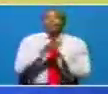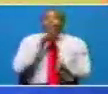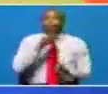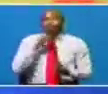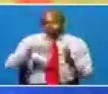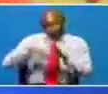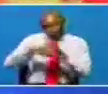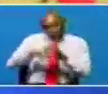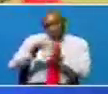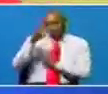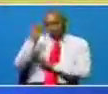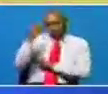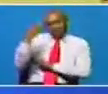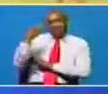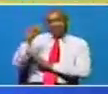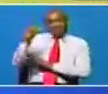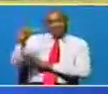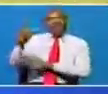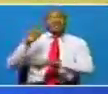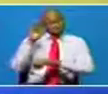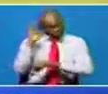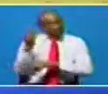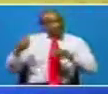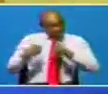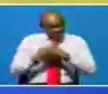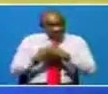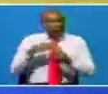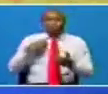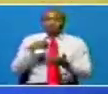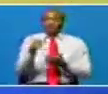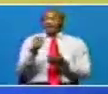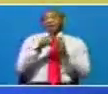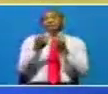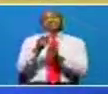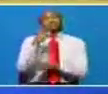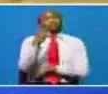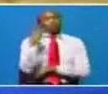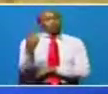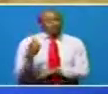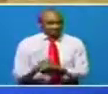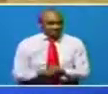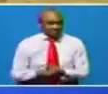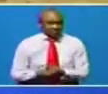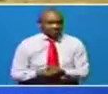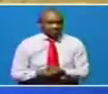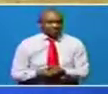hapa hili ilipata pigo kwenye mechi yake ya tatu baada ya kulazwa na Karambi mabao mawili kwa moja.